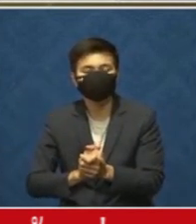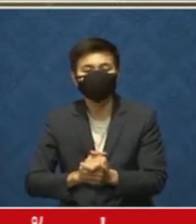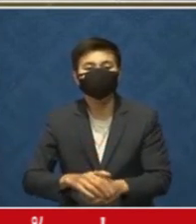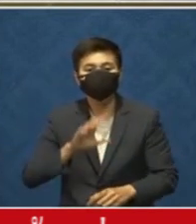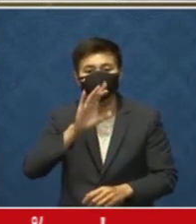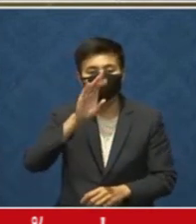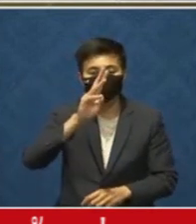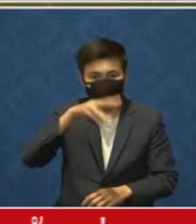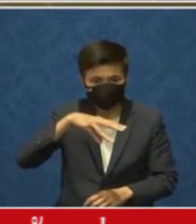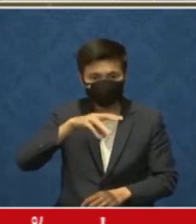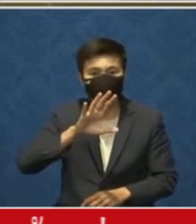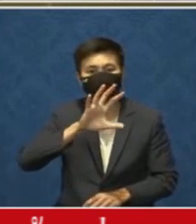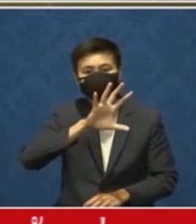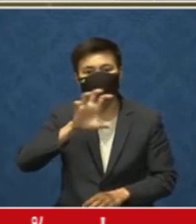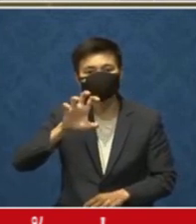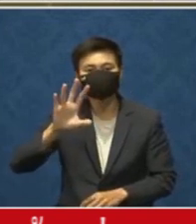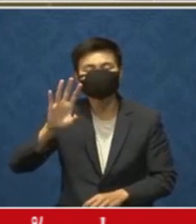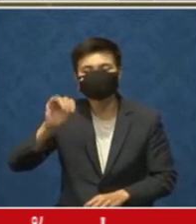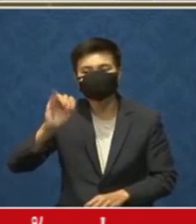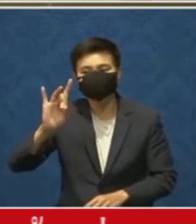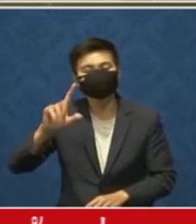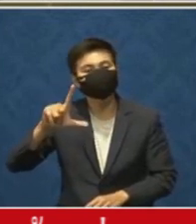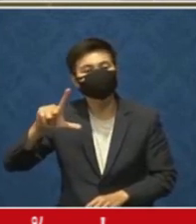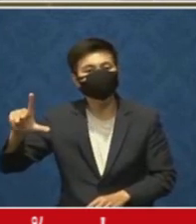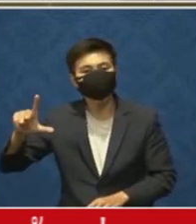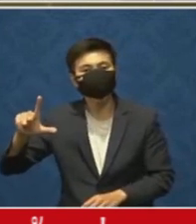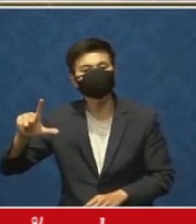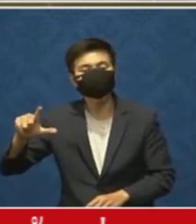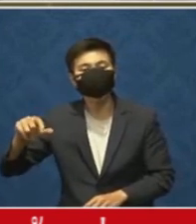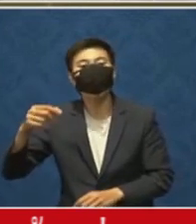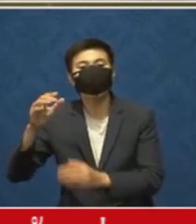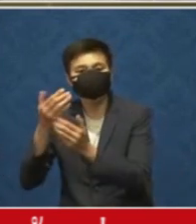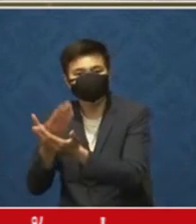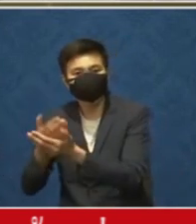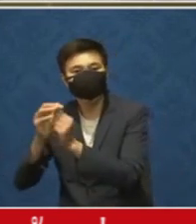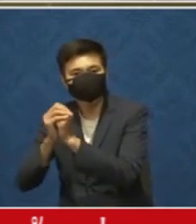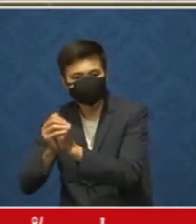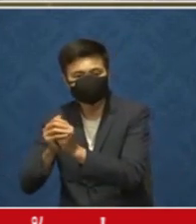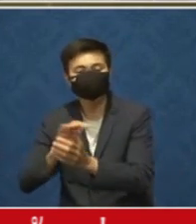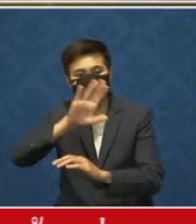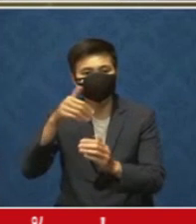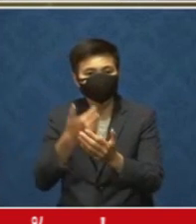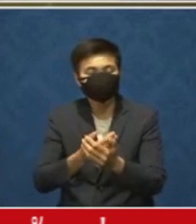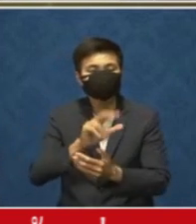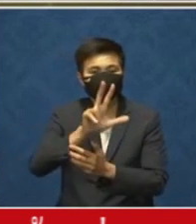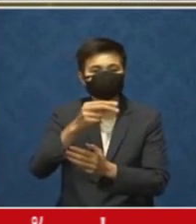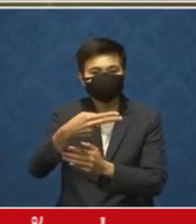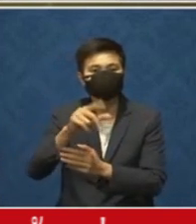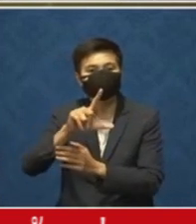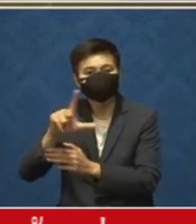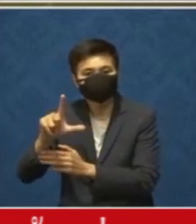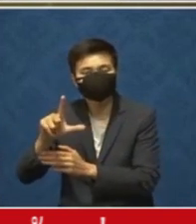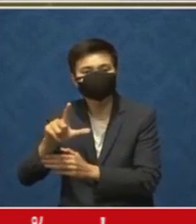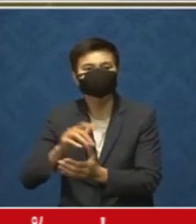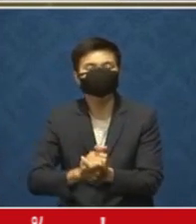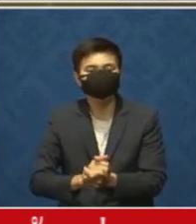6,548 ล้านหยวนนะครับก็รวมทั้งหมดเนี่ยนะครับโครงการนี้เนี่ยก็ประมาณ 36,000 ล้านนะครับราคาโดยประมาณครับท่านประธาน